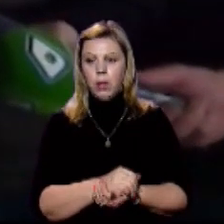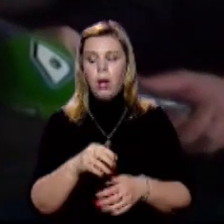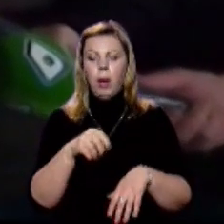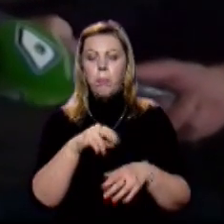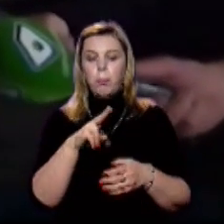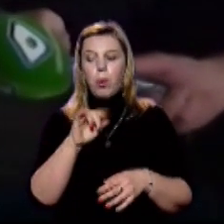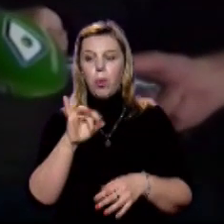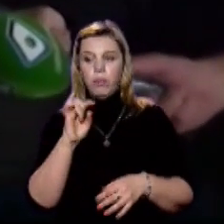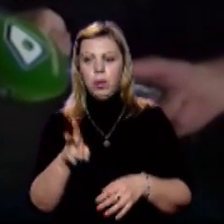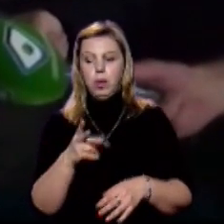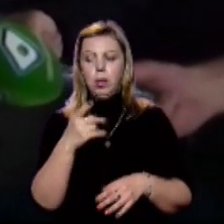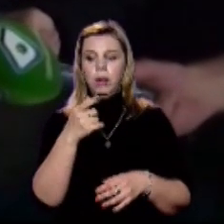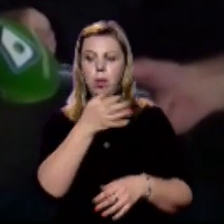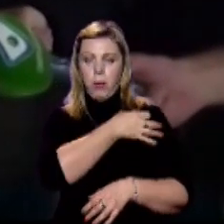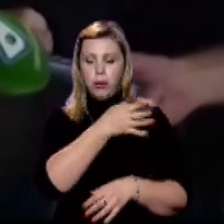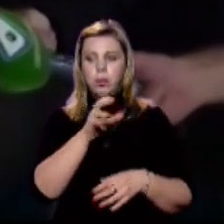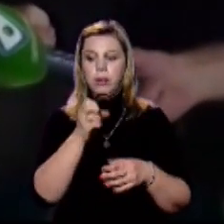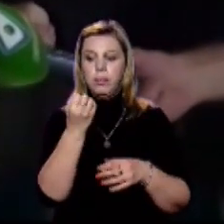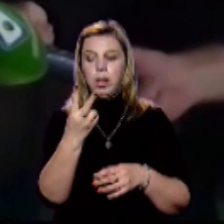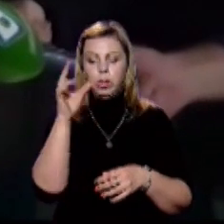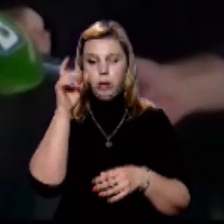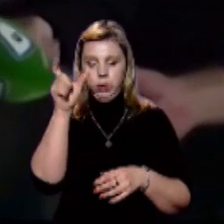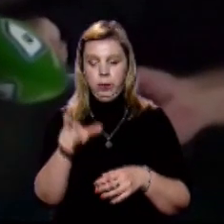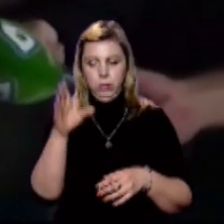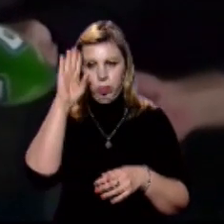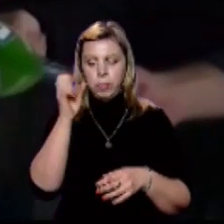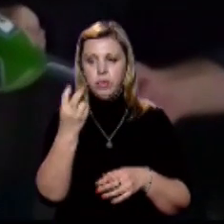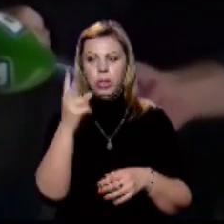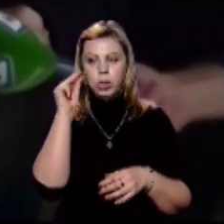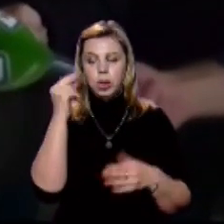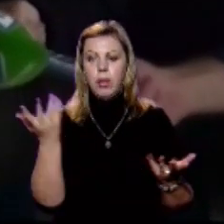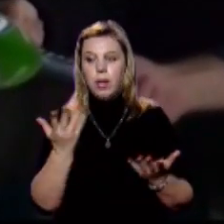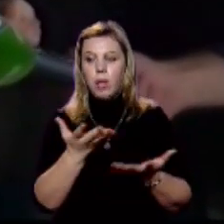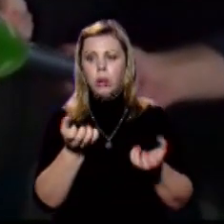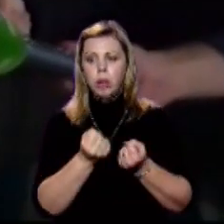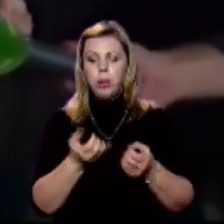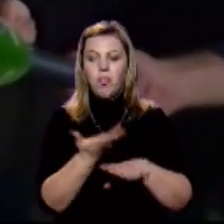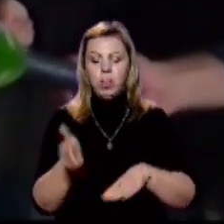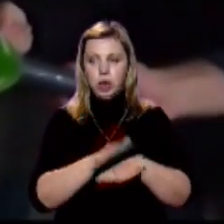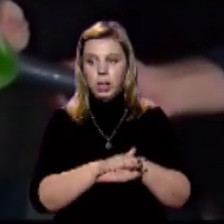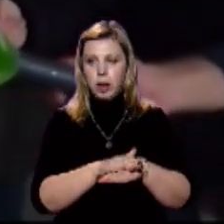Полковник Євген Коростальов поступив до нас 12 числа. Який отримав важке